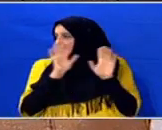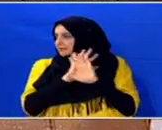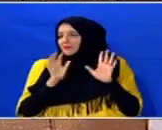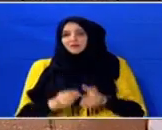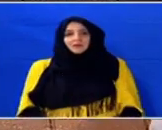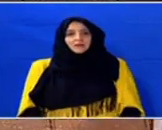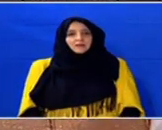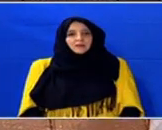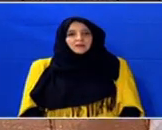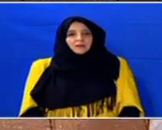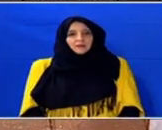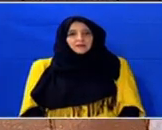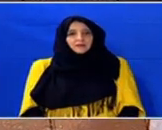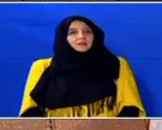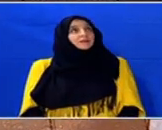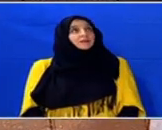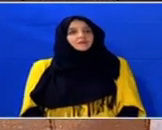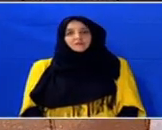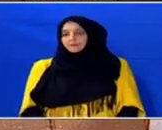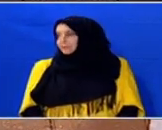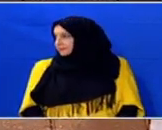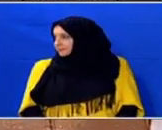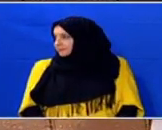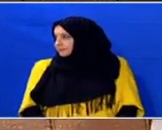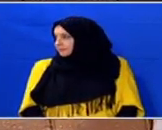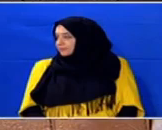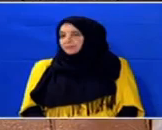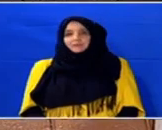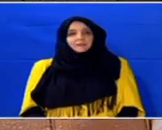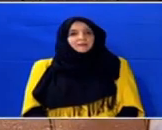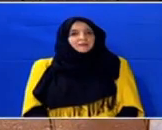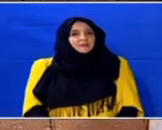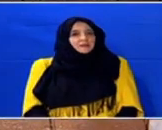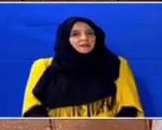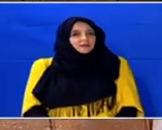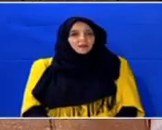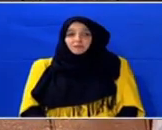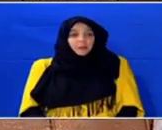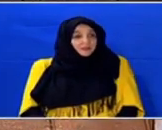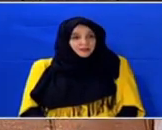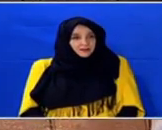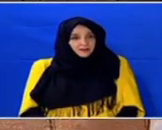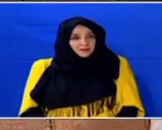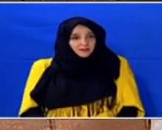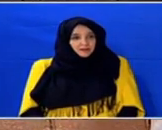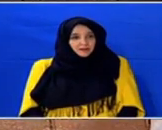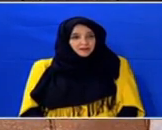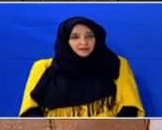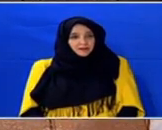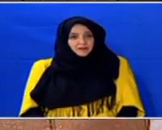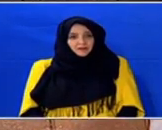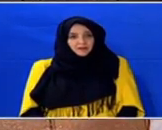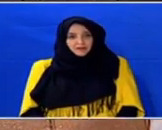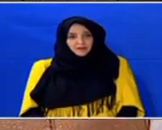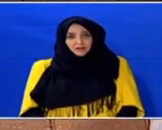بريء، الأصل براءة الذمة. ولذلك هناك قاعدة فقهية تقرر يعني تقررت في جملة من